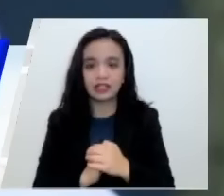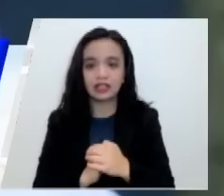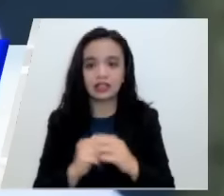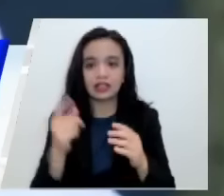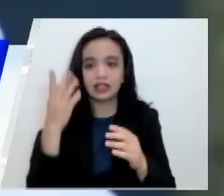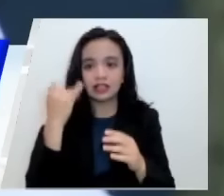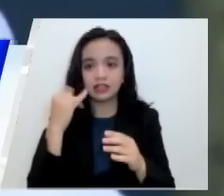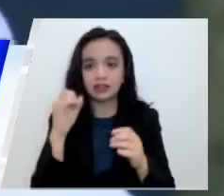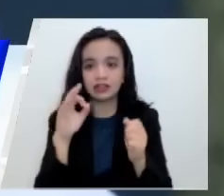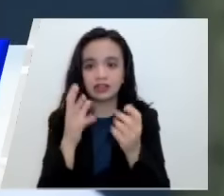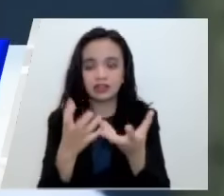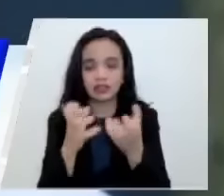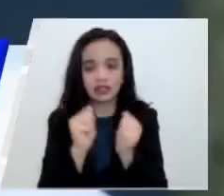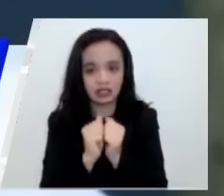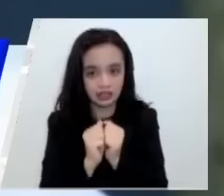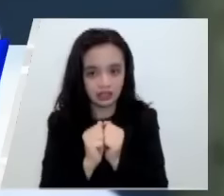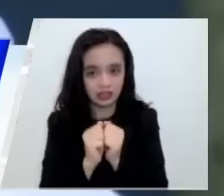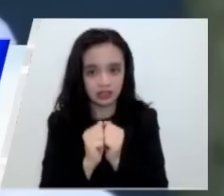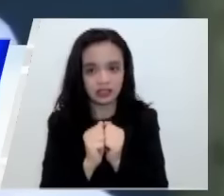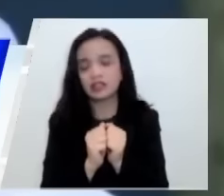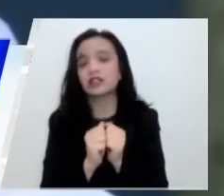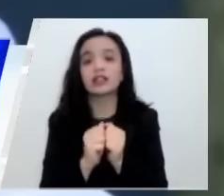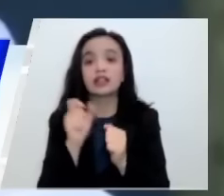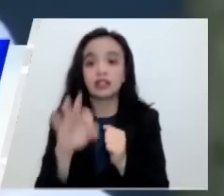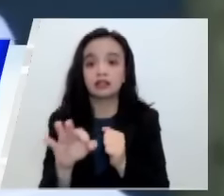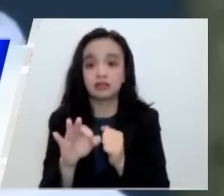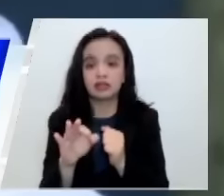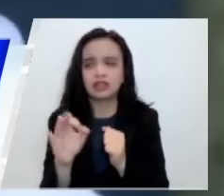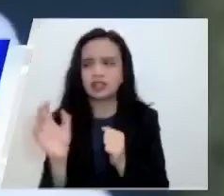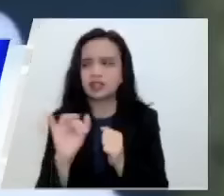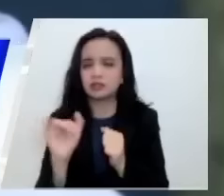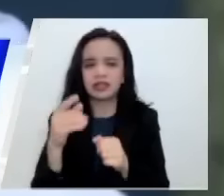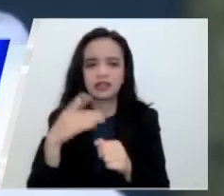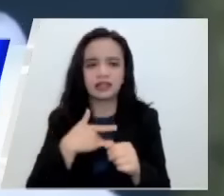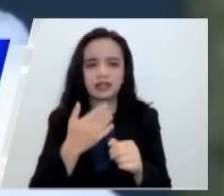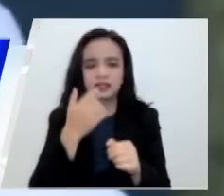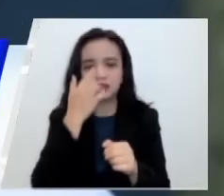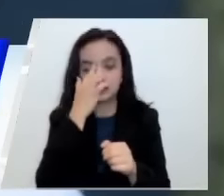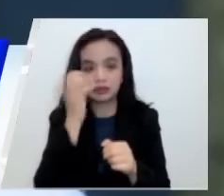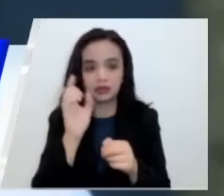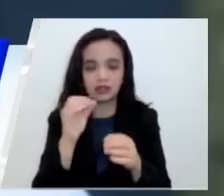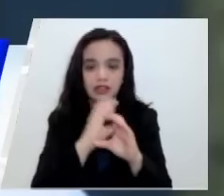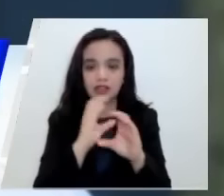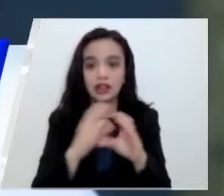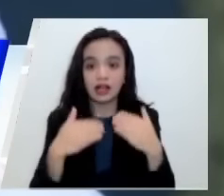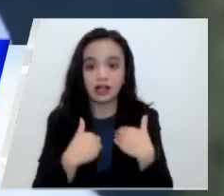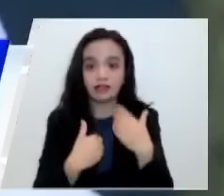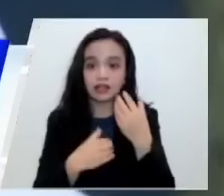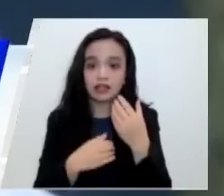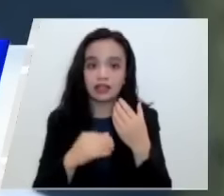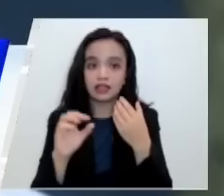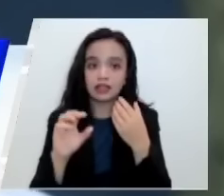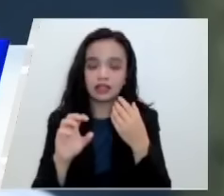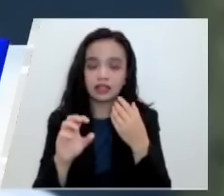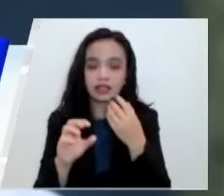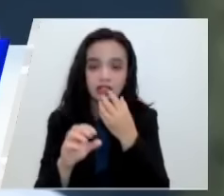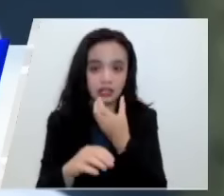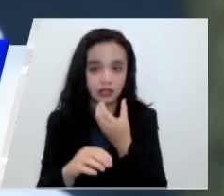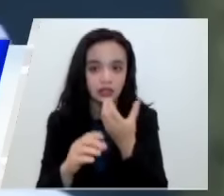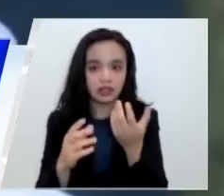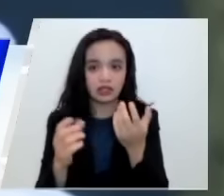nag-ride. Admit, kung hindi naka-Vespa, nasa loob ng kotse, meron kaming radio na kung saan kami